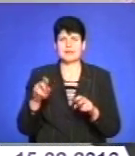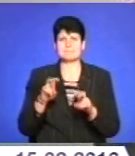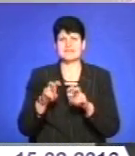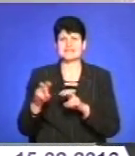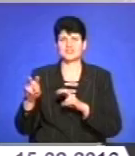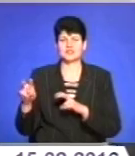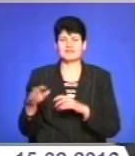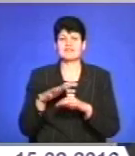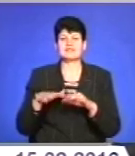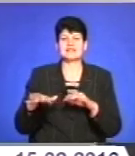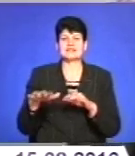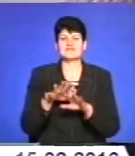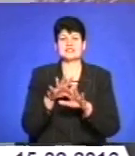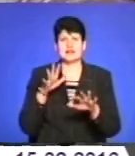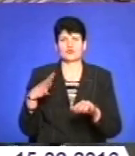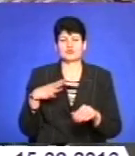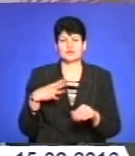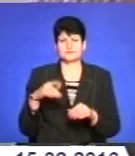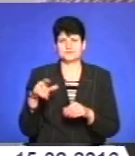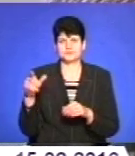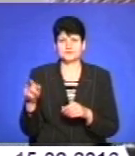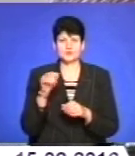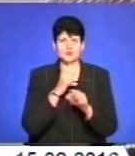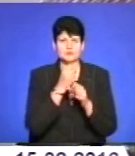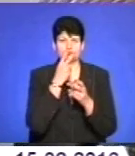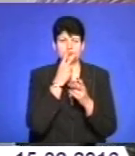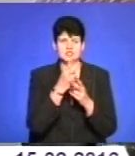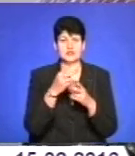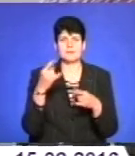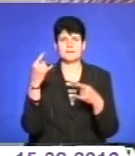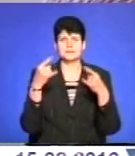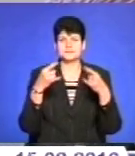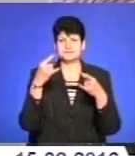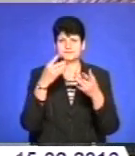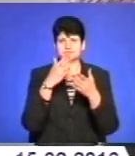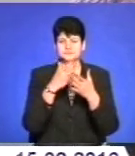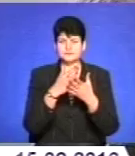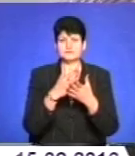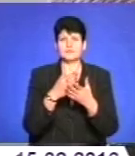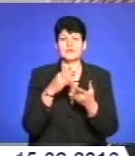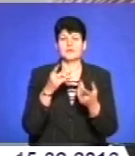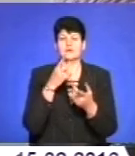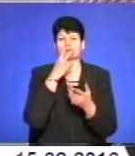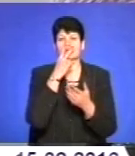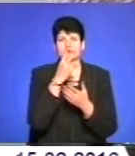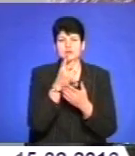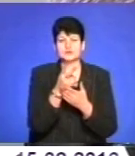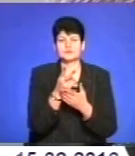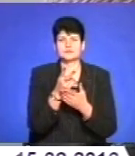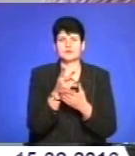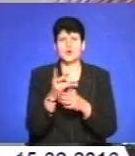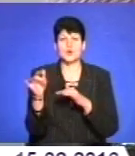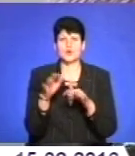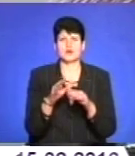залі очікування для пасажирів. Тут зроблено, бачите, плазма повішена, на якій режимі реального часу відображено